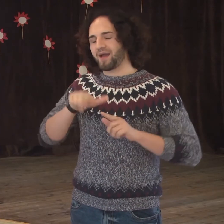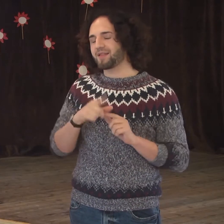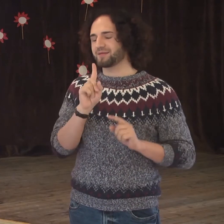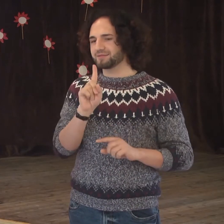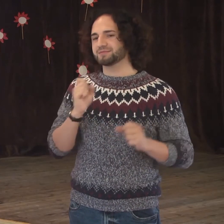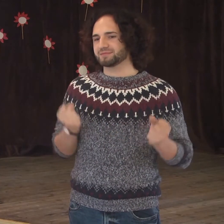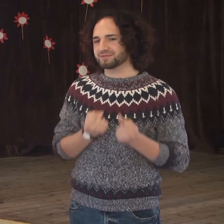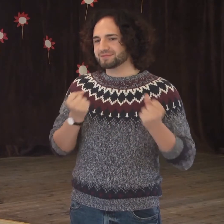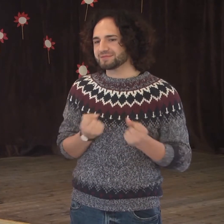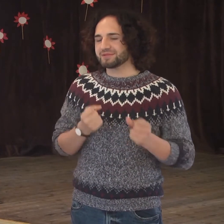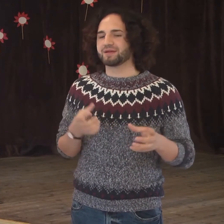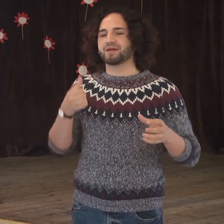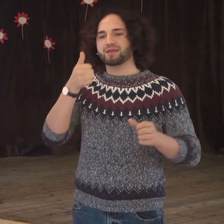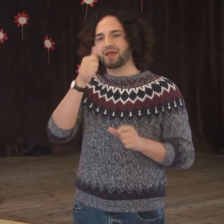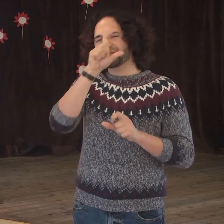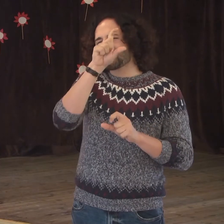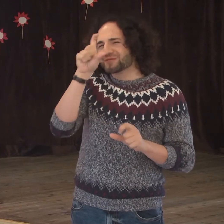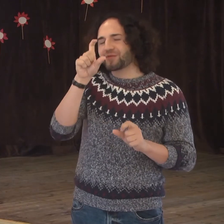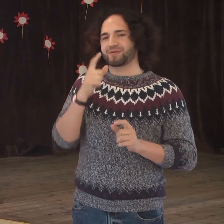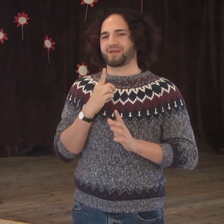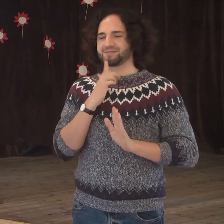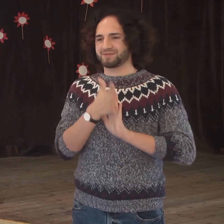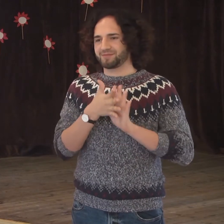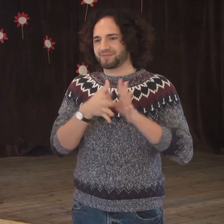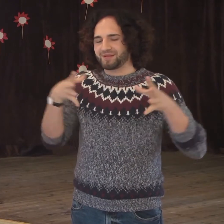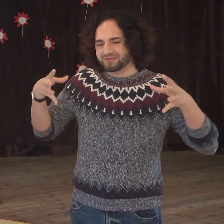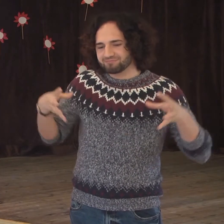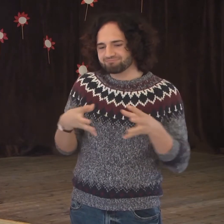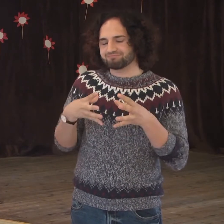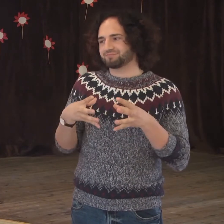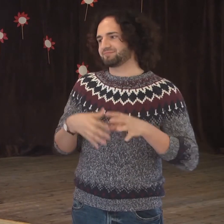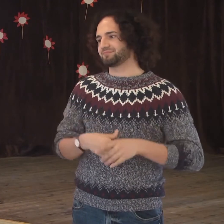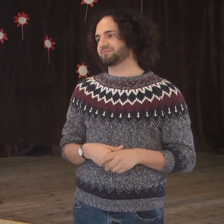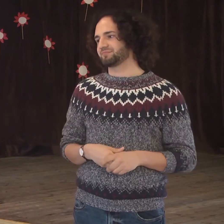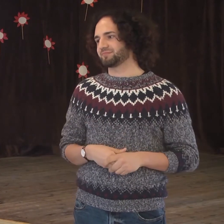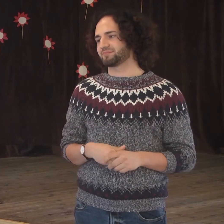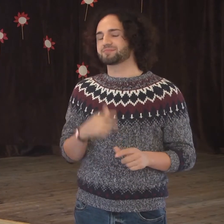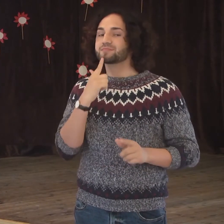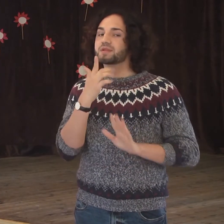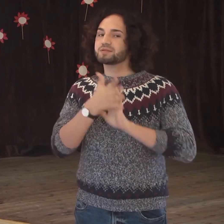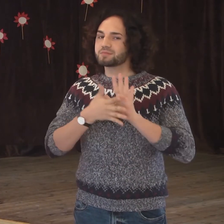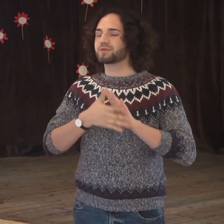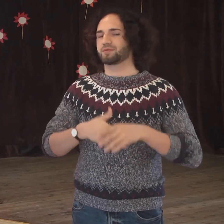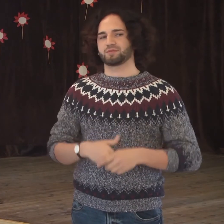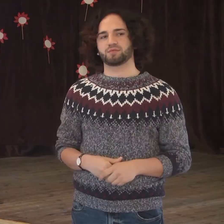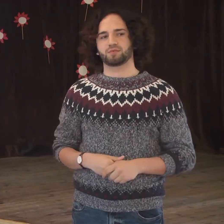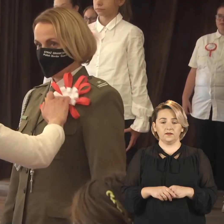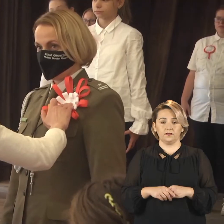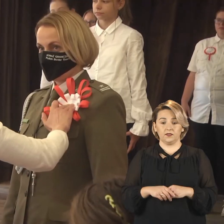próbowaliśmy jedną zwrotkę i wraz z refrenem pośpiewać to też na w języku migowym